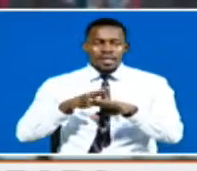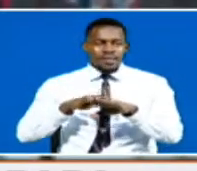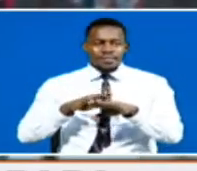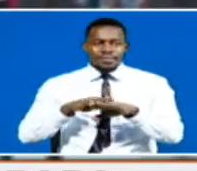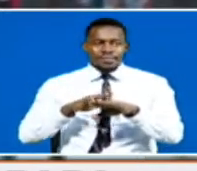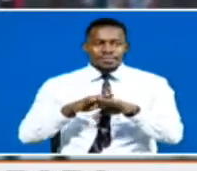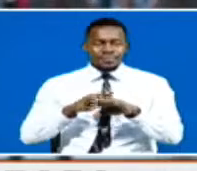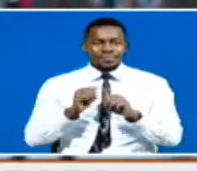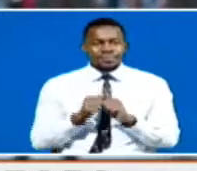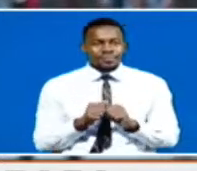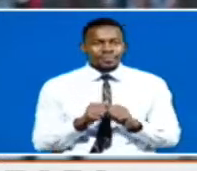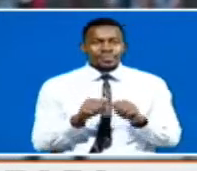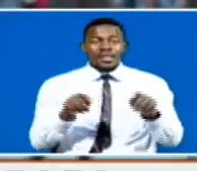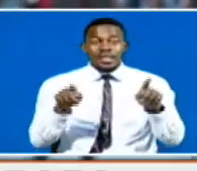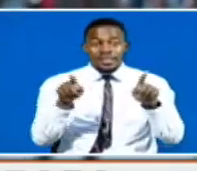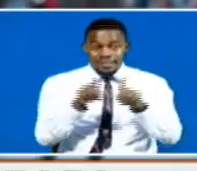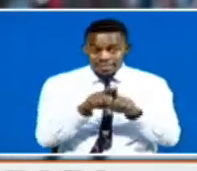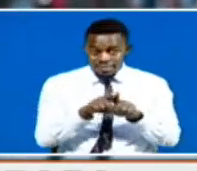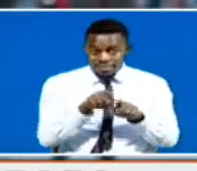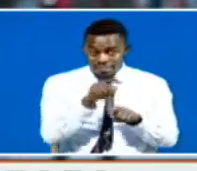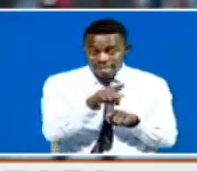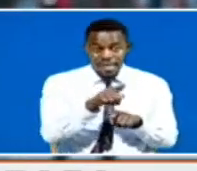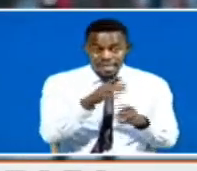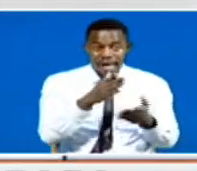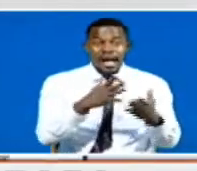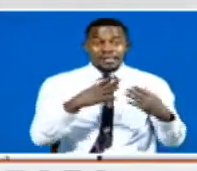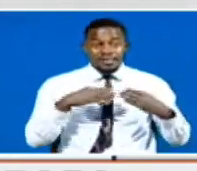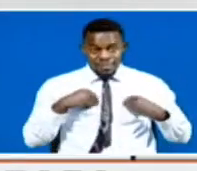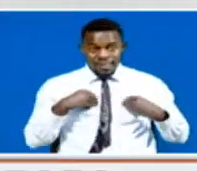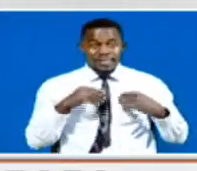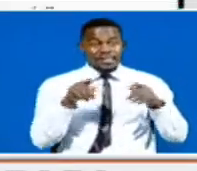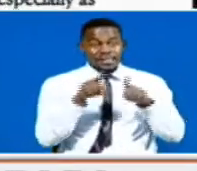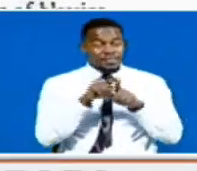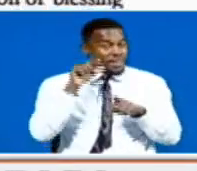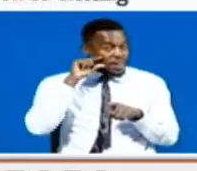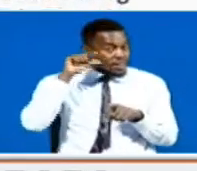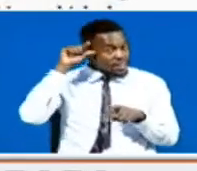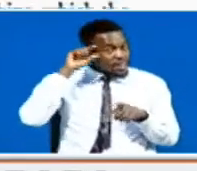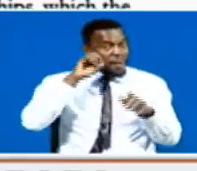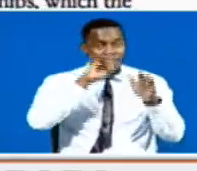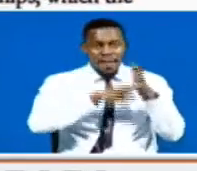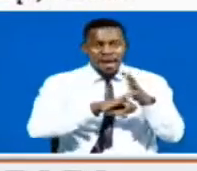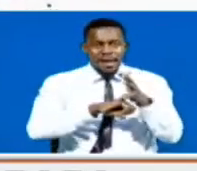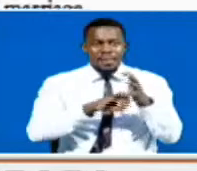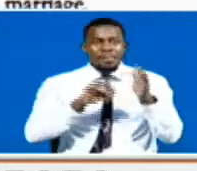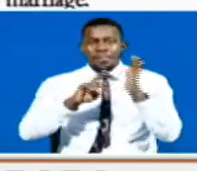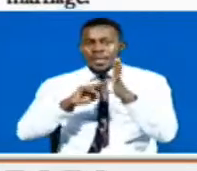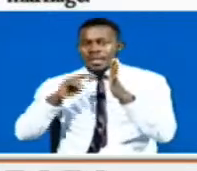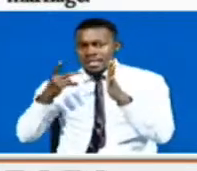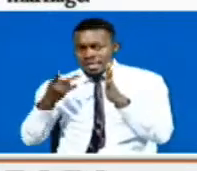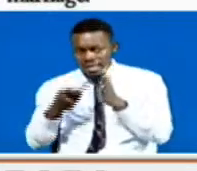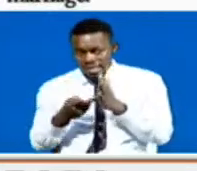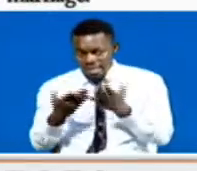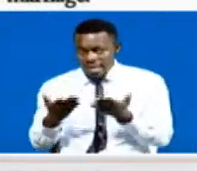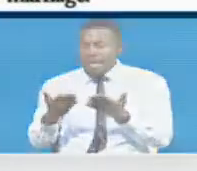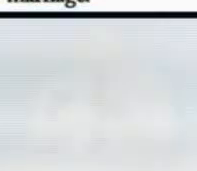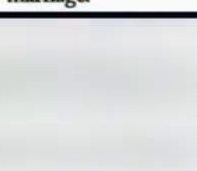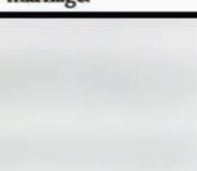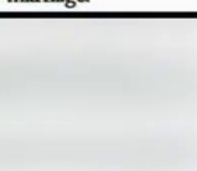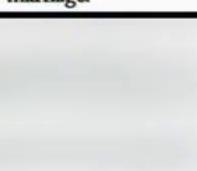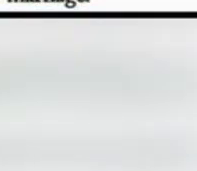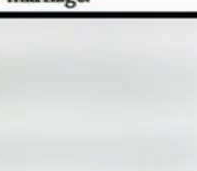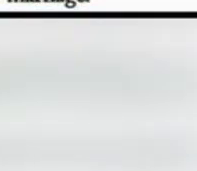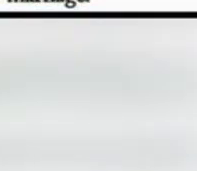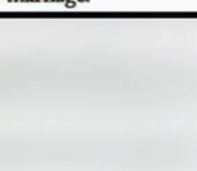Kadhalika, anadadisi kwamba kubariki wapenzi wa jinsia moja ni sawia na kuruhusu mahusiano ya jinsia moja ambayo pia